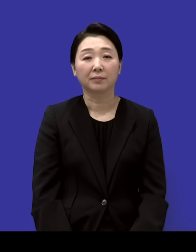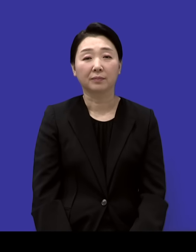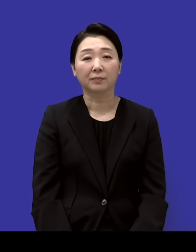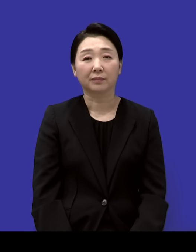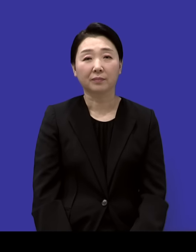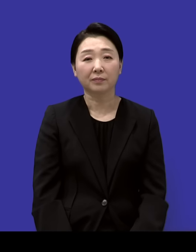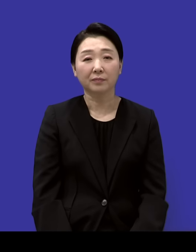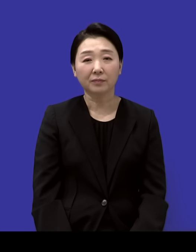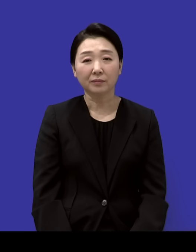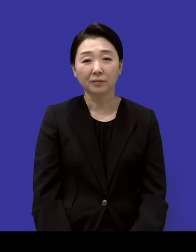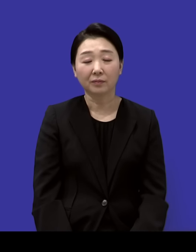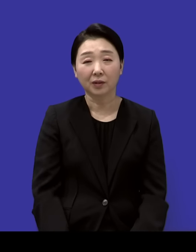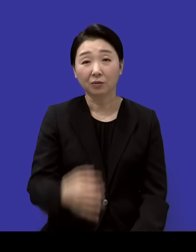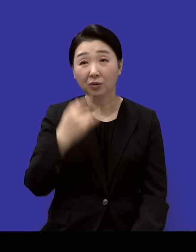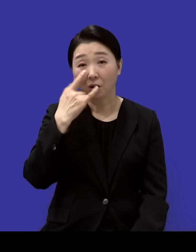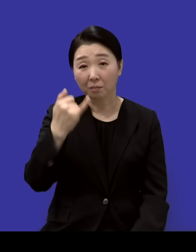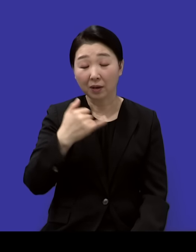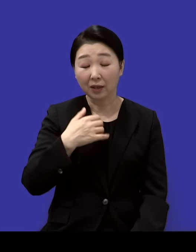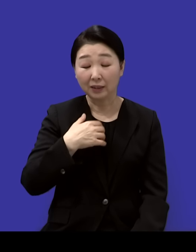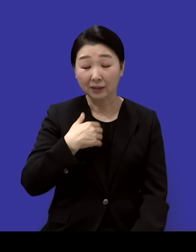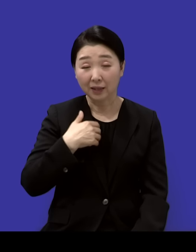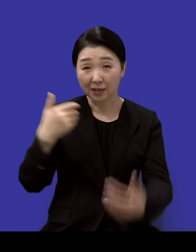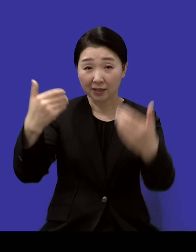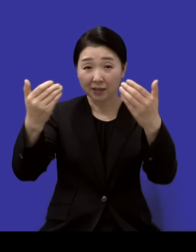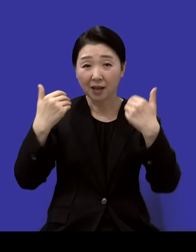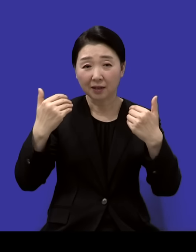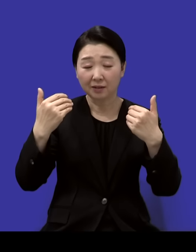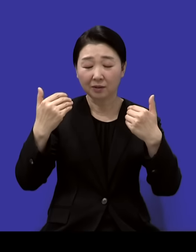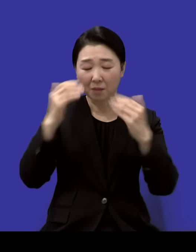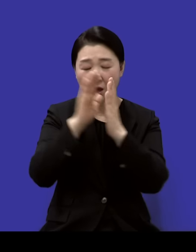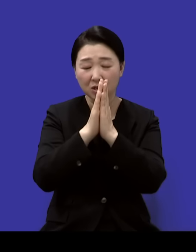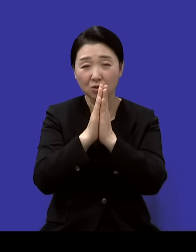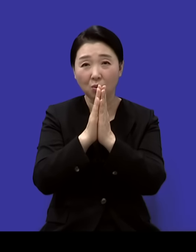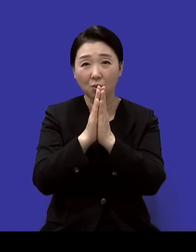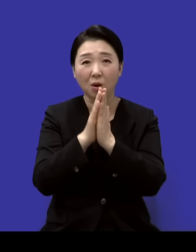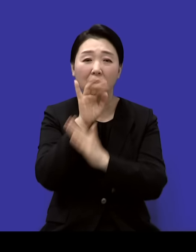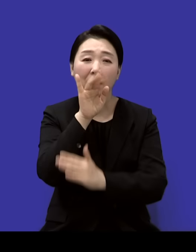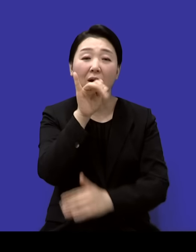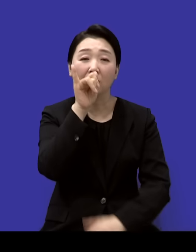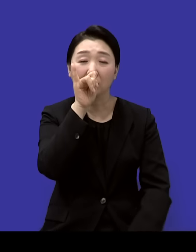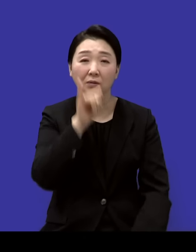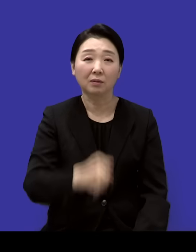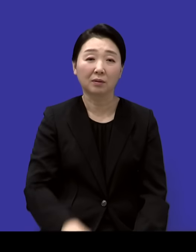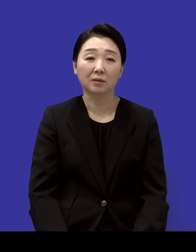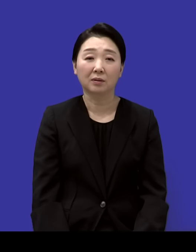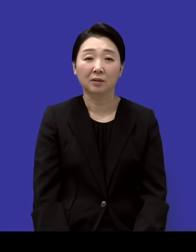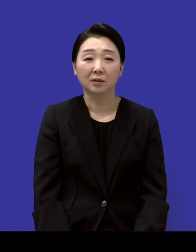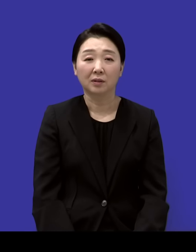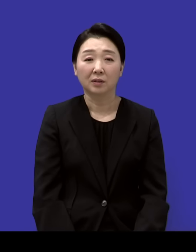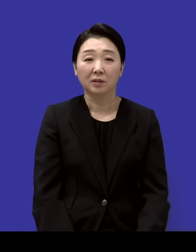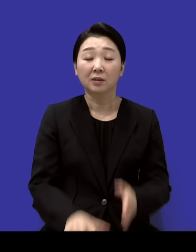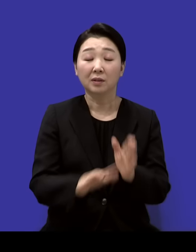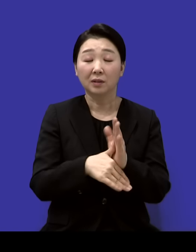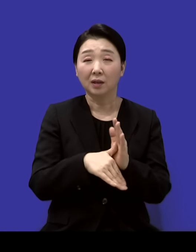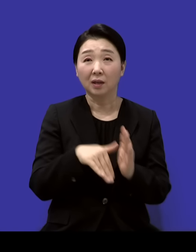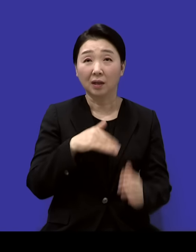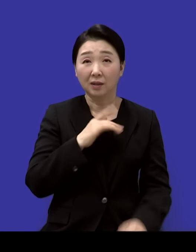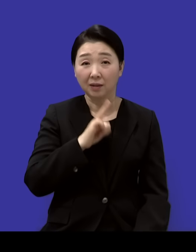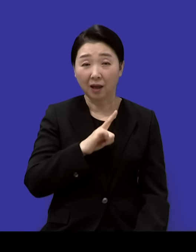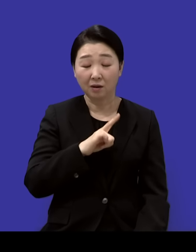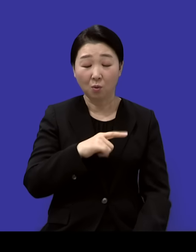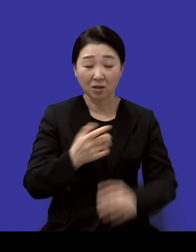엄마가 이제 저를 향해서 방언으로 이제 기도를 하고 통변의 은사가 있어요. 통변을 하시는데 그 말이 저를 그 순간에 완전히